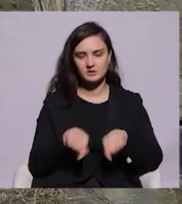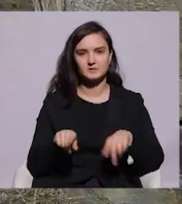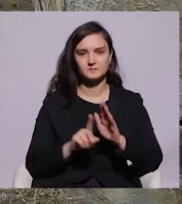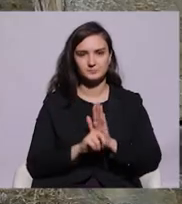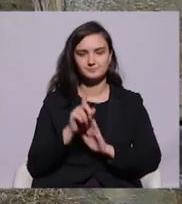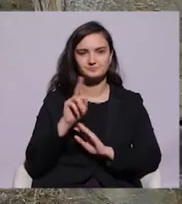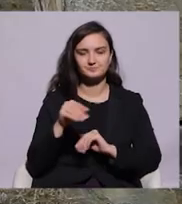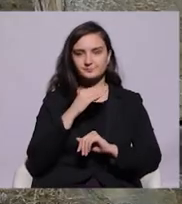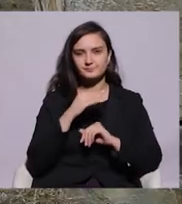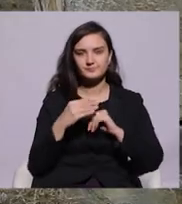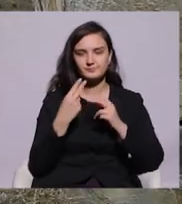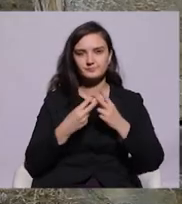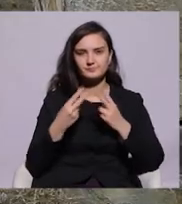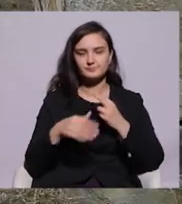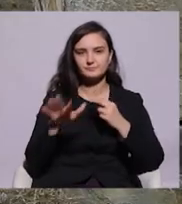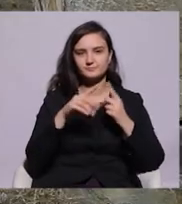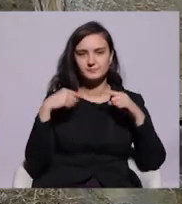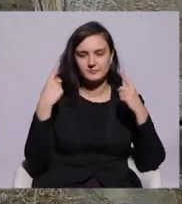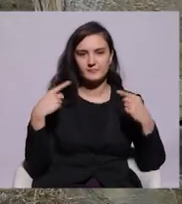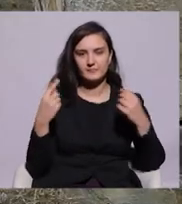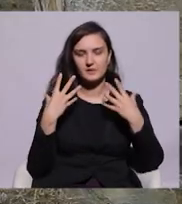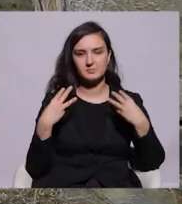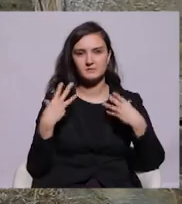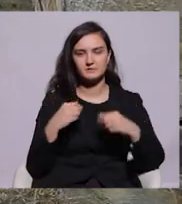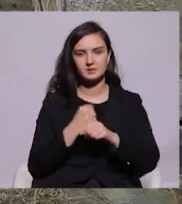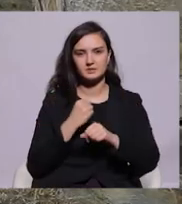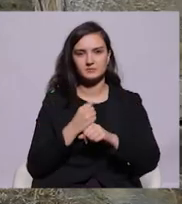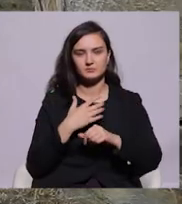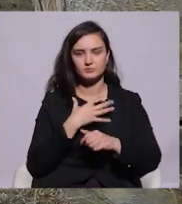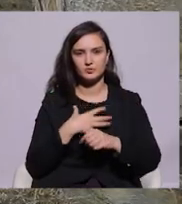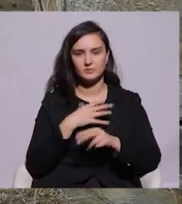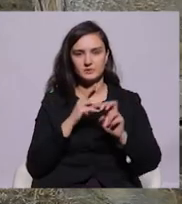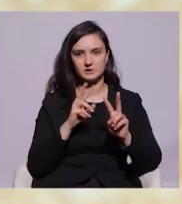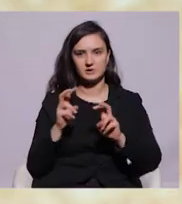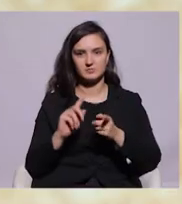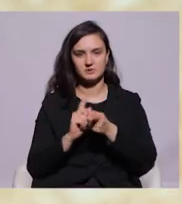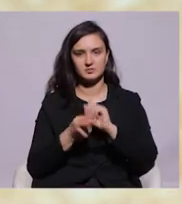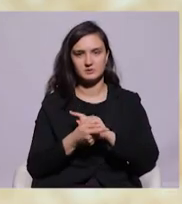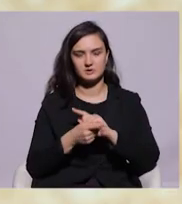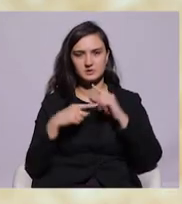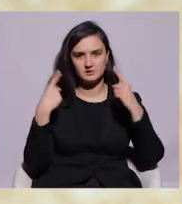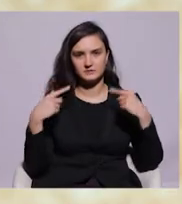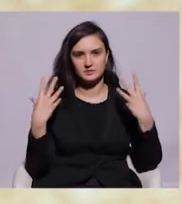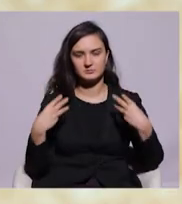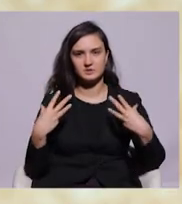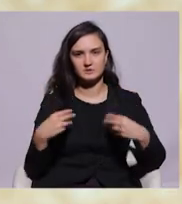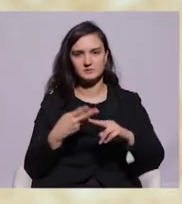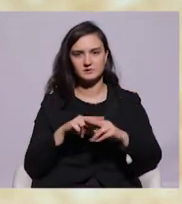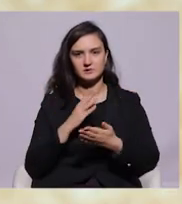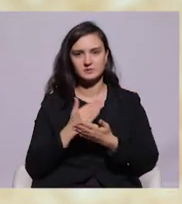აქაც დამკვიდრდა და სამცხე-ჯავახეთში ცხვრის ბეწვის დამუშავება ძალიან ისე აქტუალურ თემად იქცა. ცხვრის ბეწვი ეს